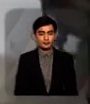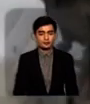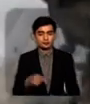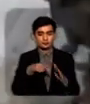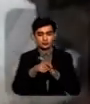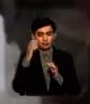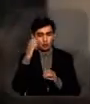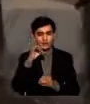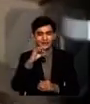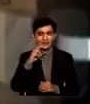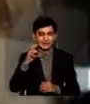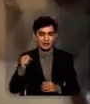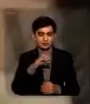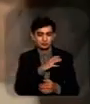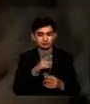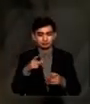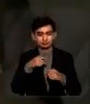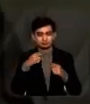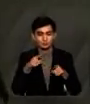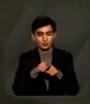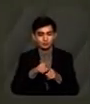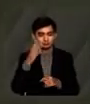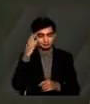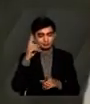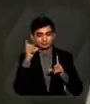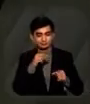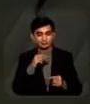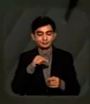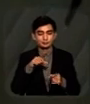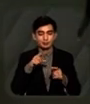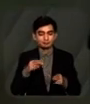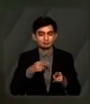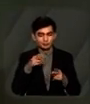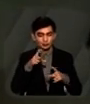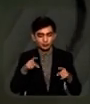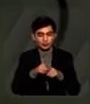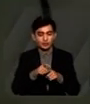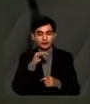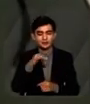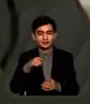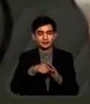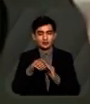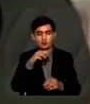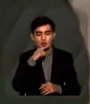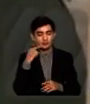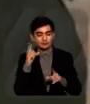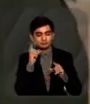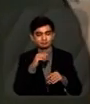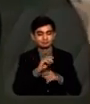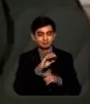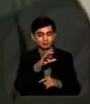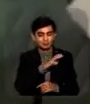Полтонны черной икры под видом сухофруктов и крупы пытались вывезти контрабандисты. Деликатесный груз направлялся в столицу России.